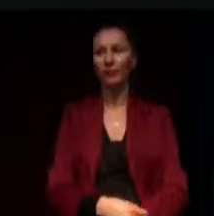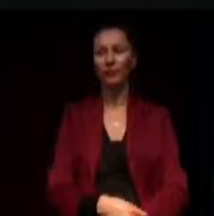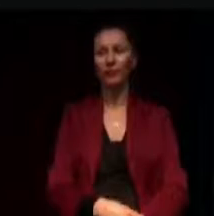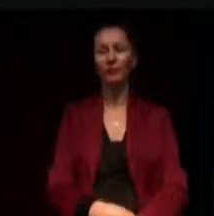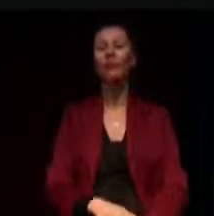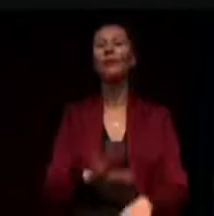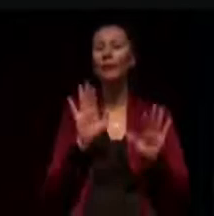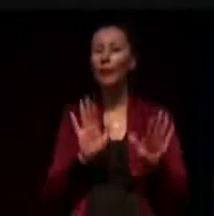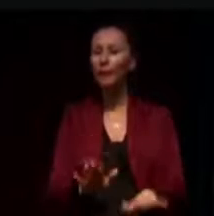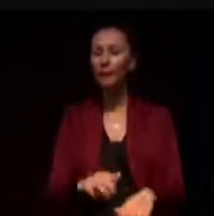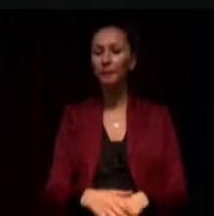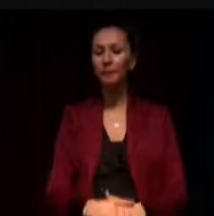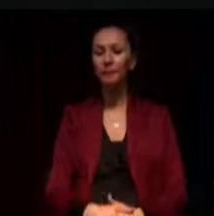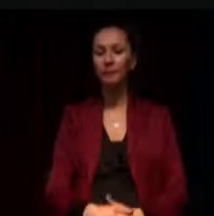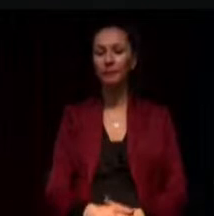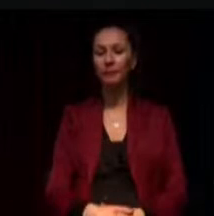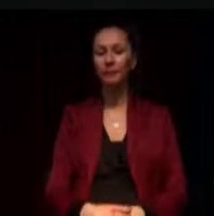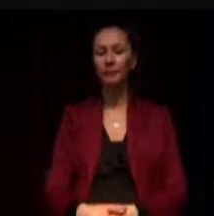Tabii